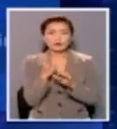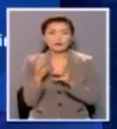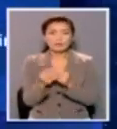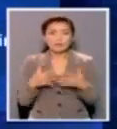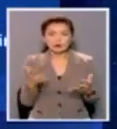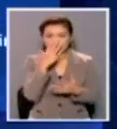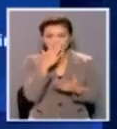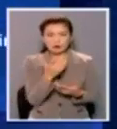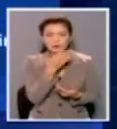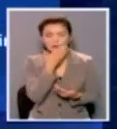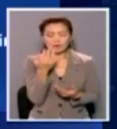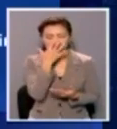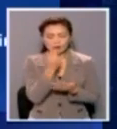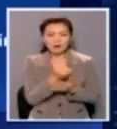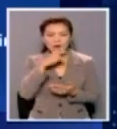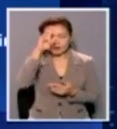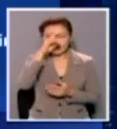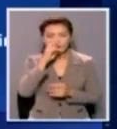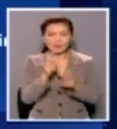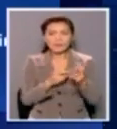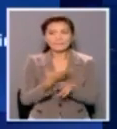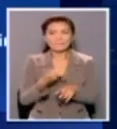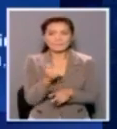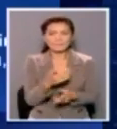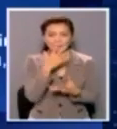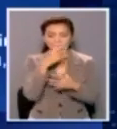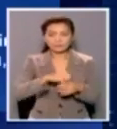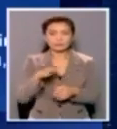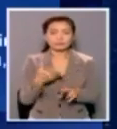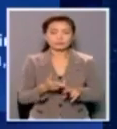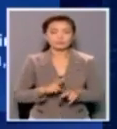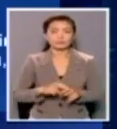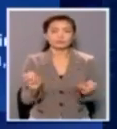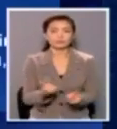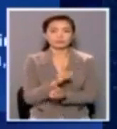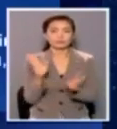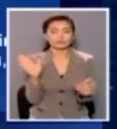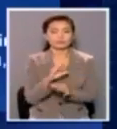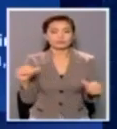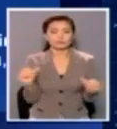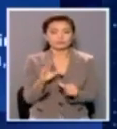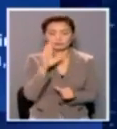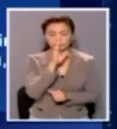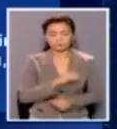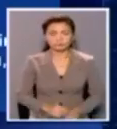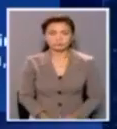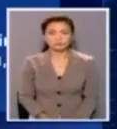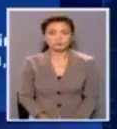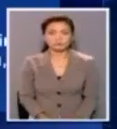көбі шетелдіктер емес, өзіміздің компаниялар. Газды ауаға жағу оттегіні өртеп, экологияға орасан зиян